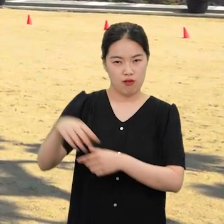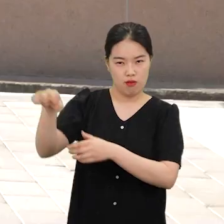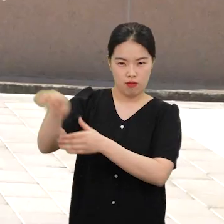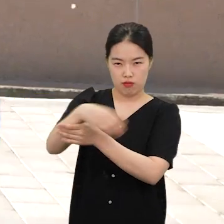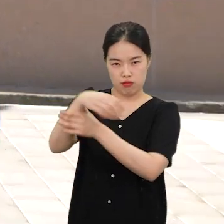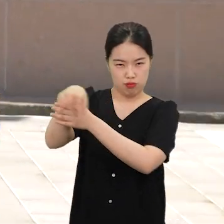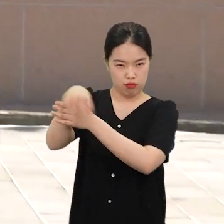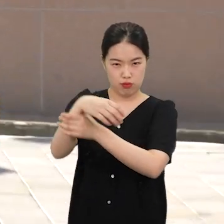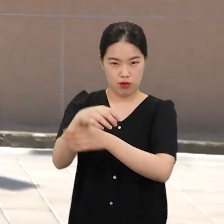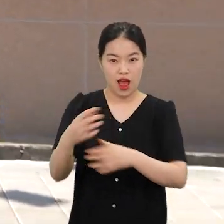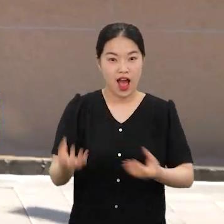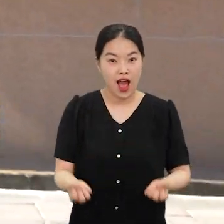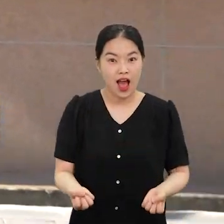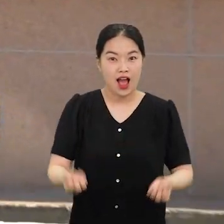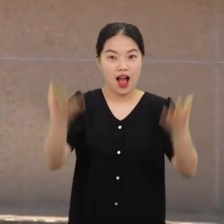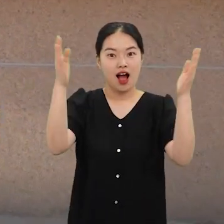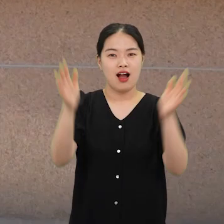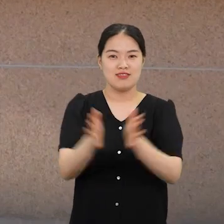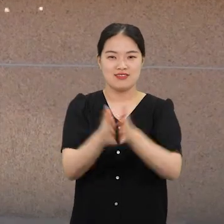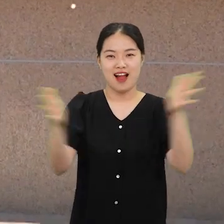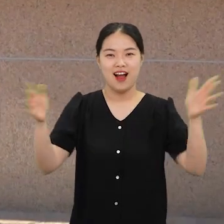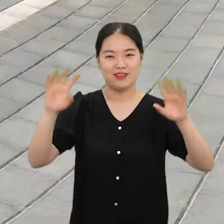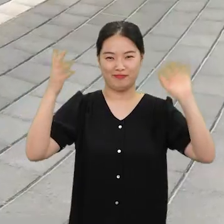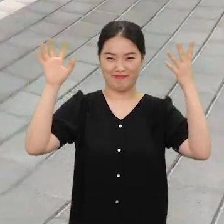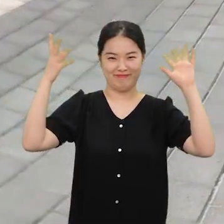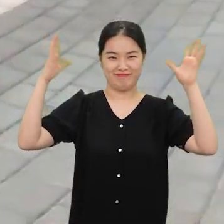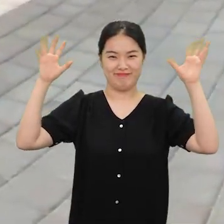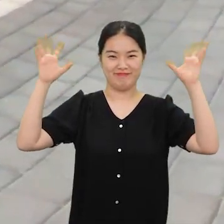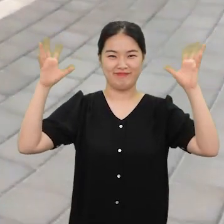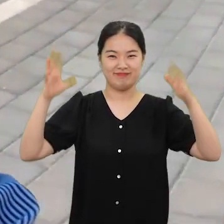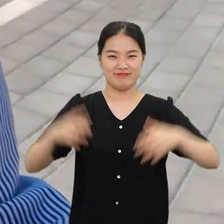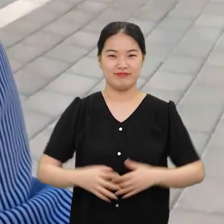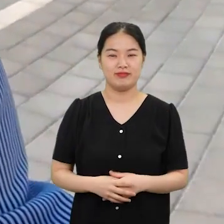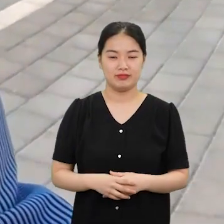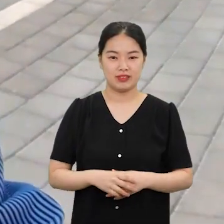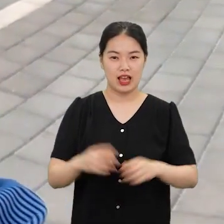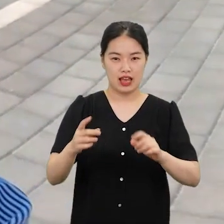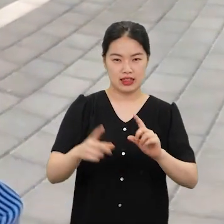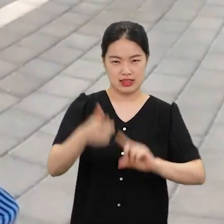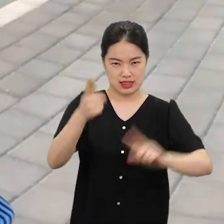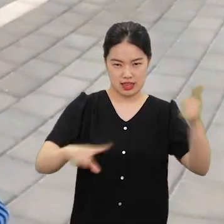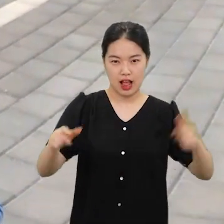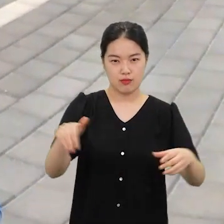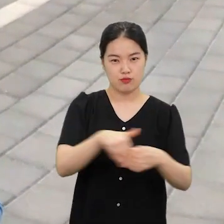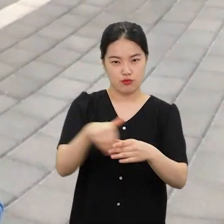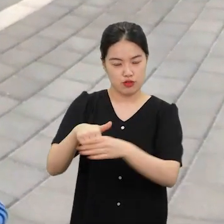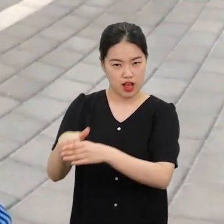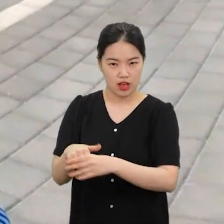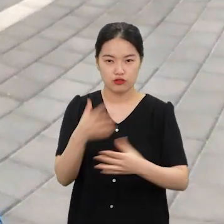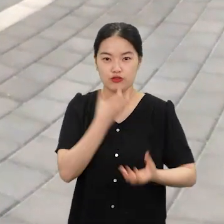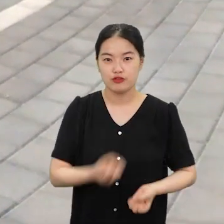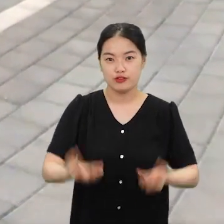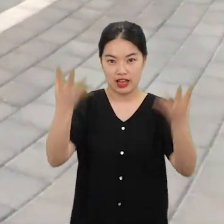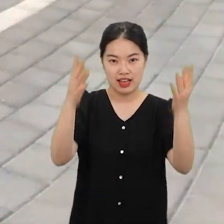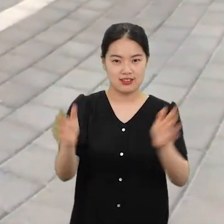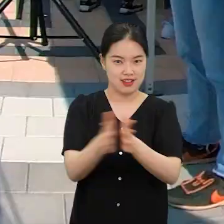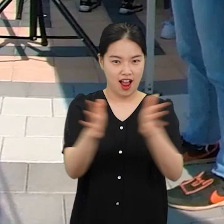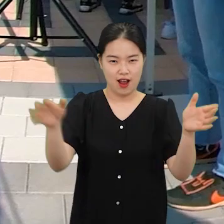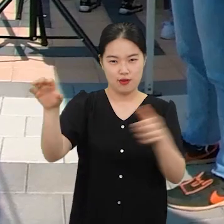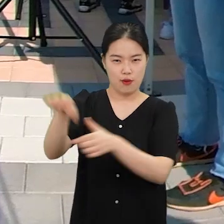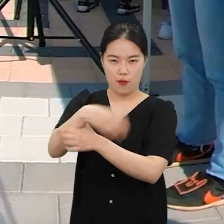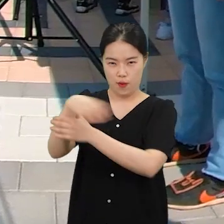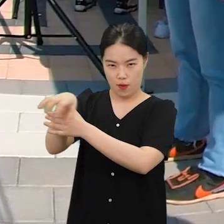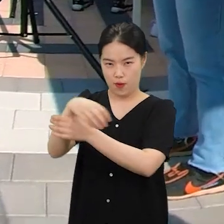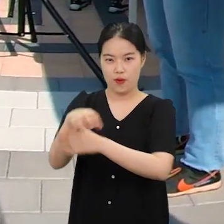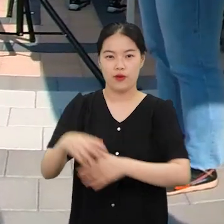다문화 행사를 시작하도록 하겠습니다. 지금 다문화 축제 시작을 알리는 종이를 쳤거든요. 지금